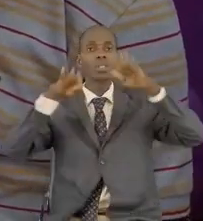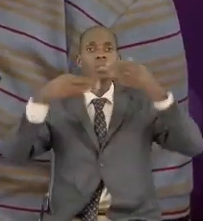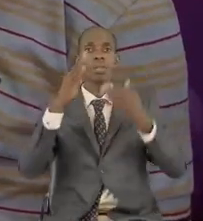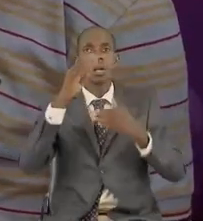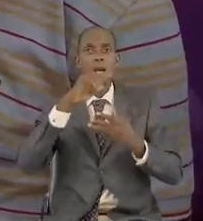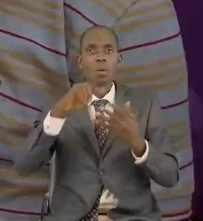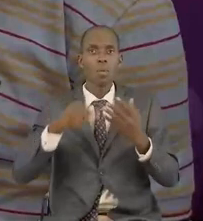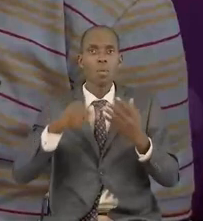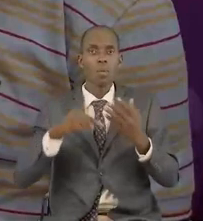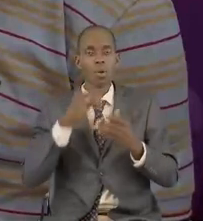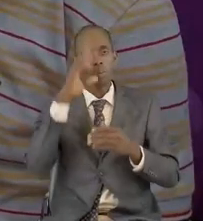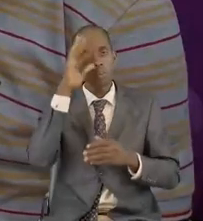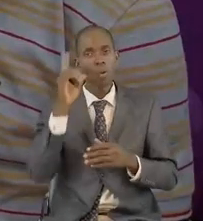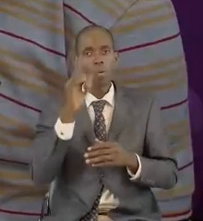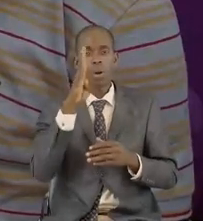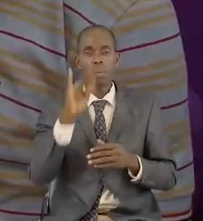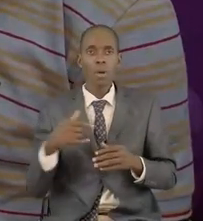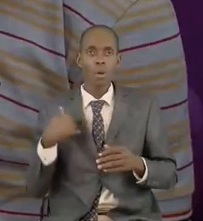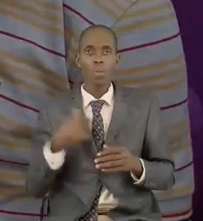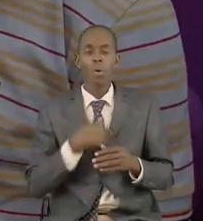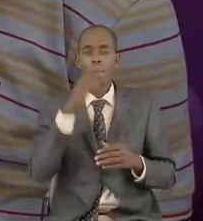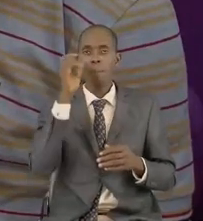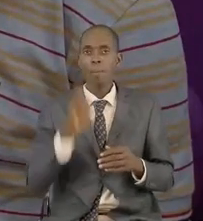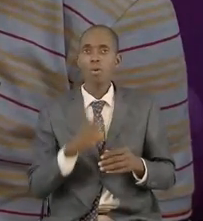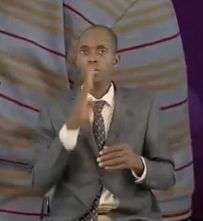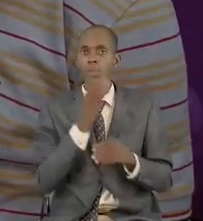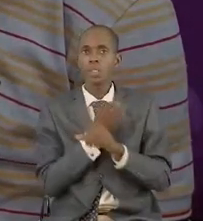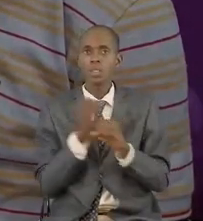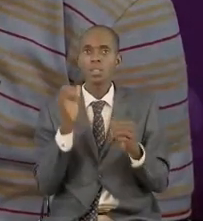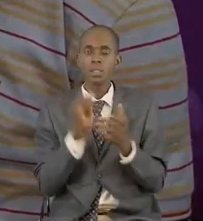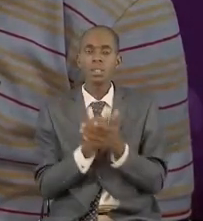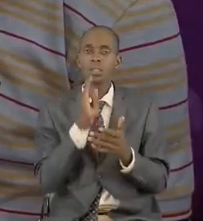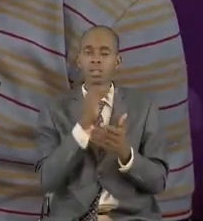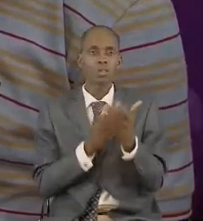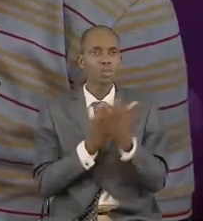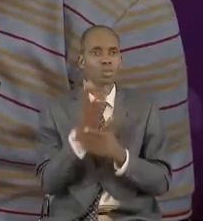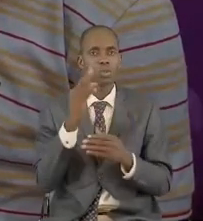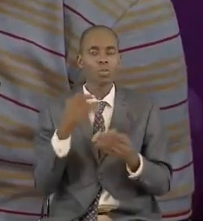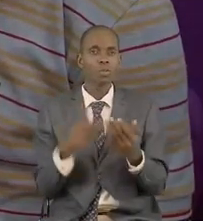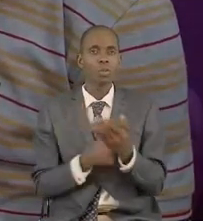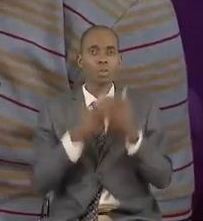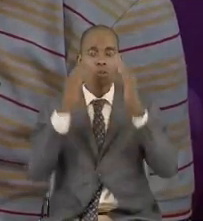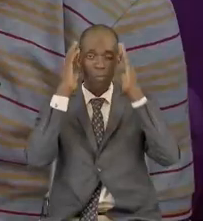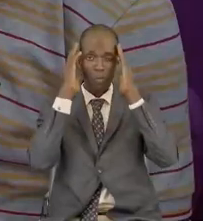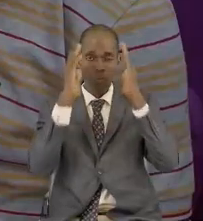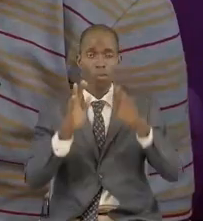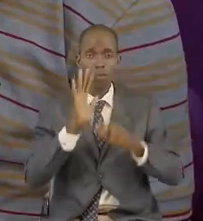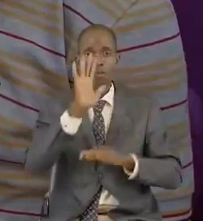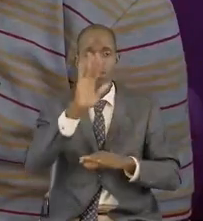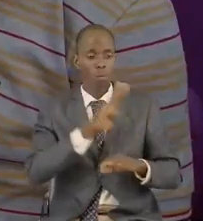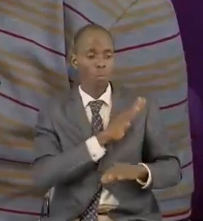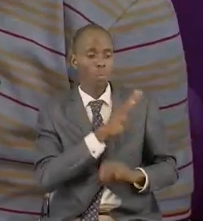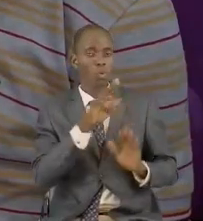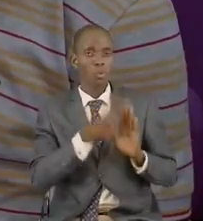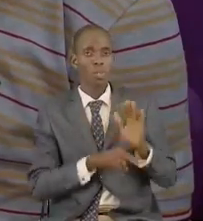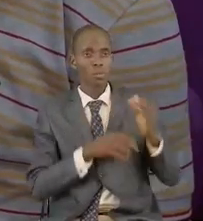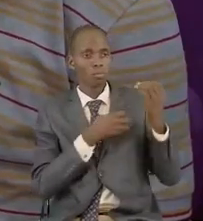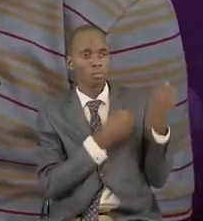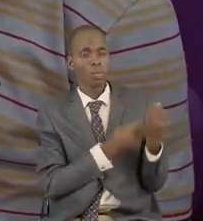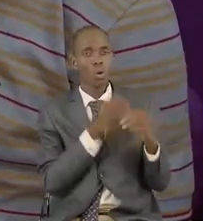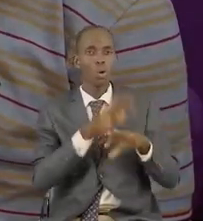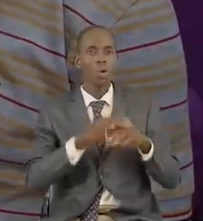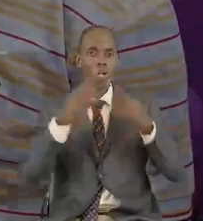par lequel nous devions être sauvés c'est la vérité de l'Évangile focalisez votre audace en déclarant